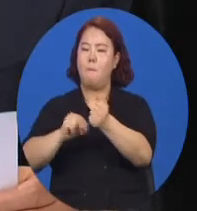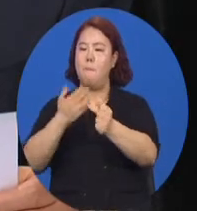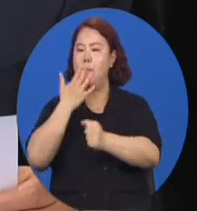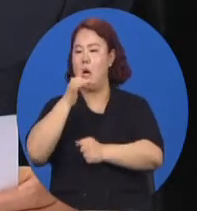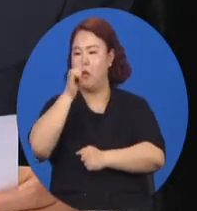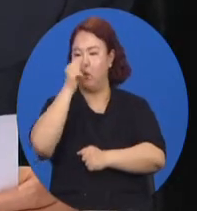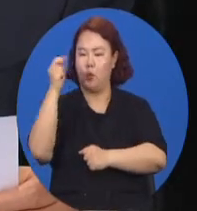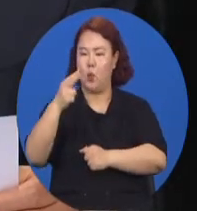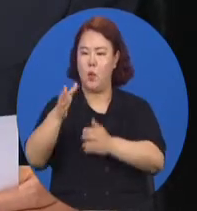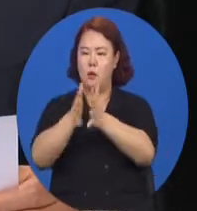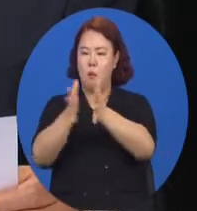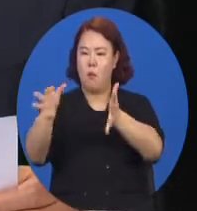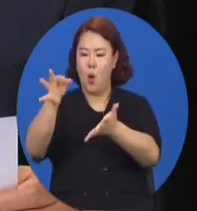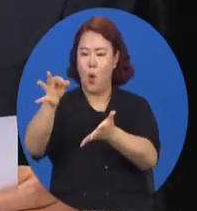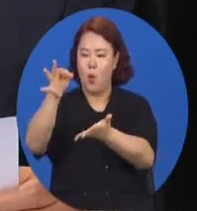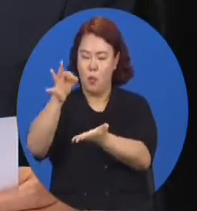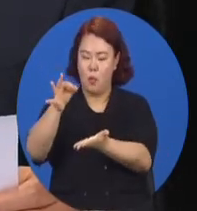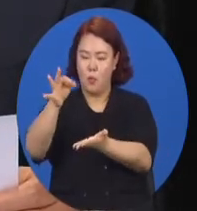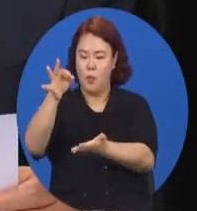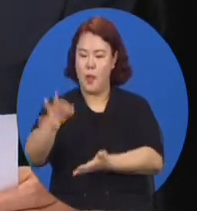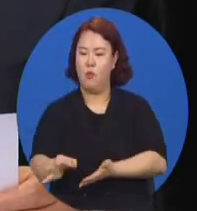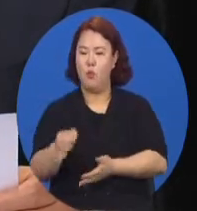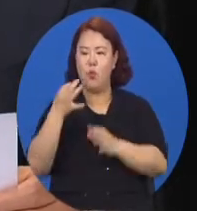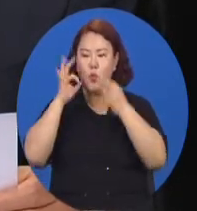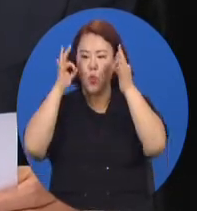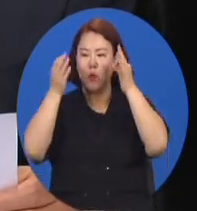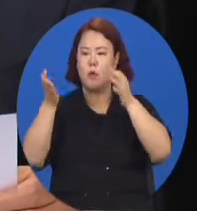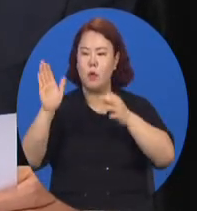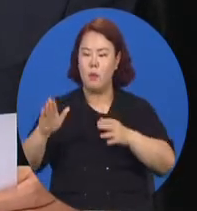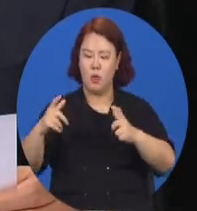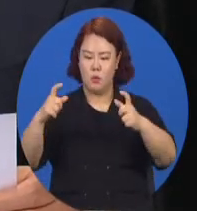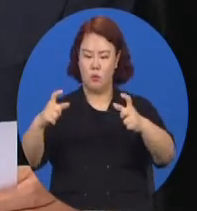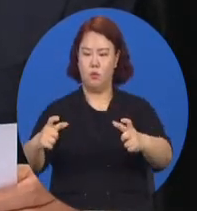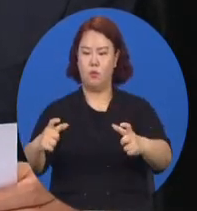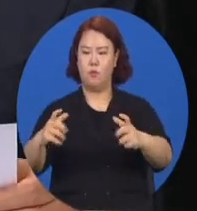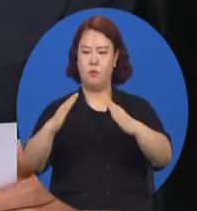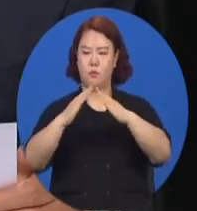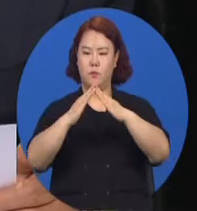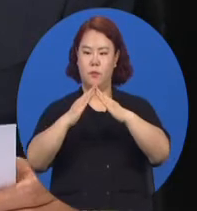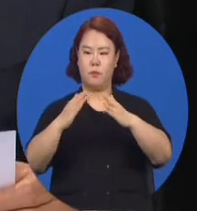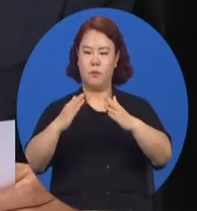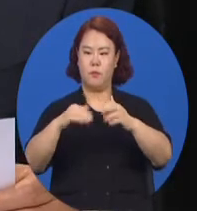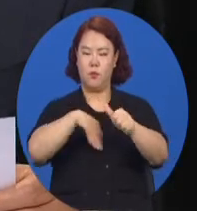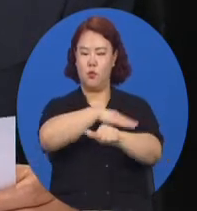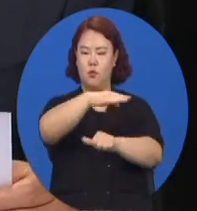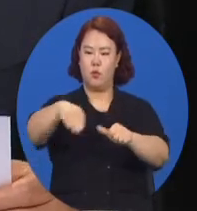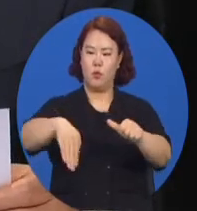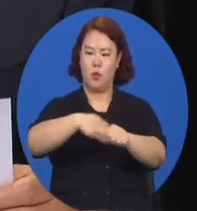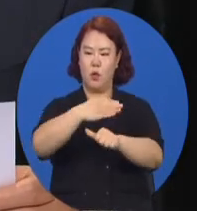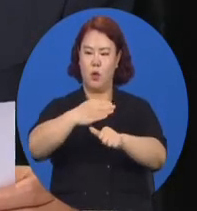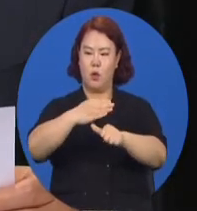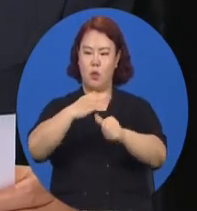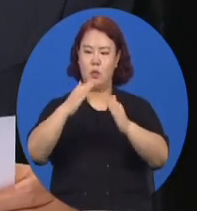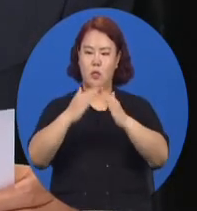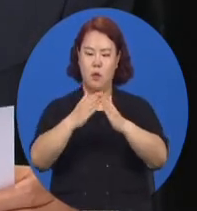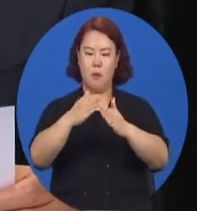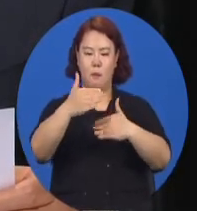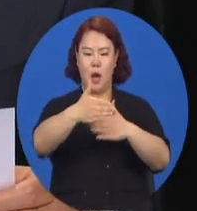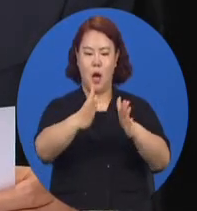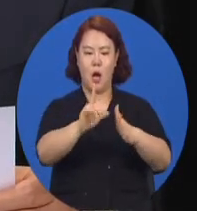더 낮추려고 했지만은 주변에서 주택 또 방 한 칸을 임대